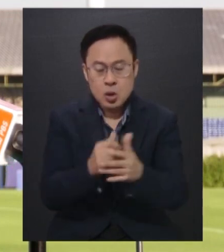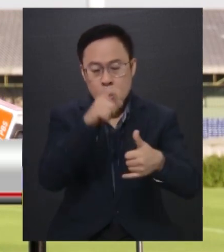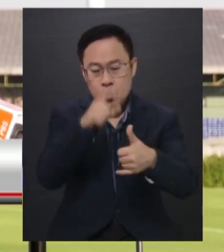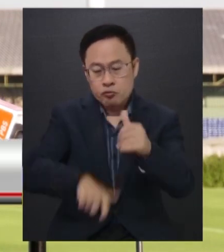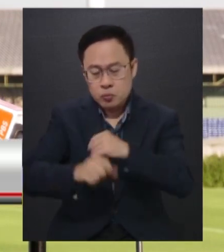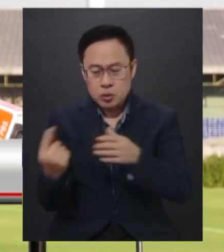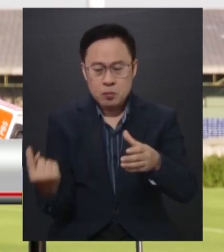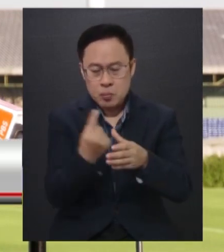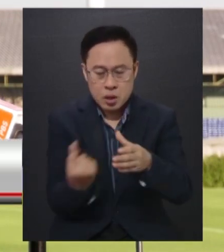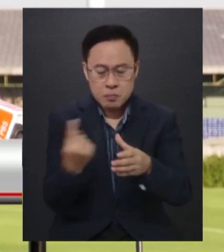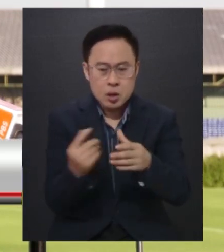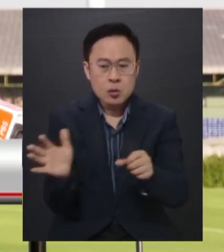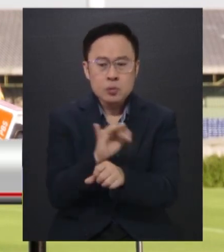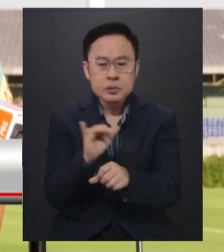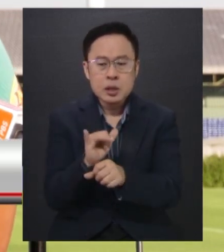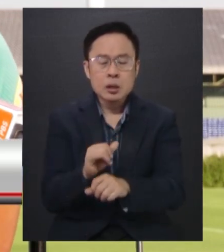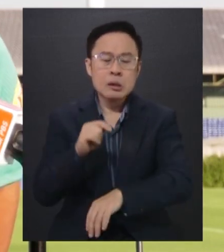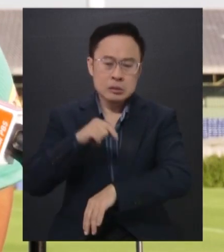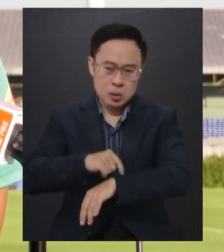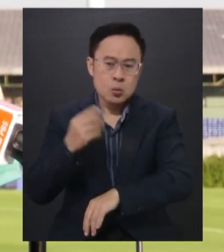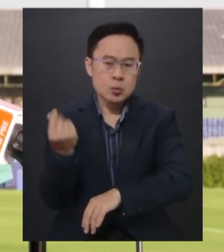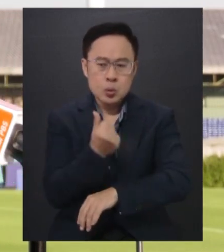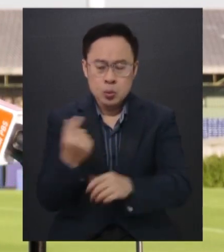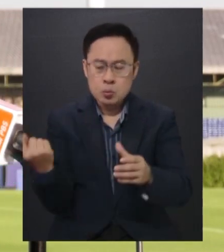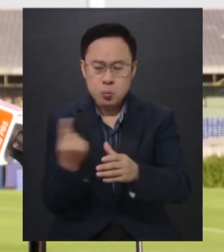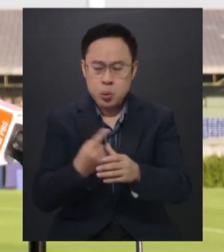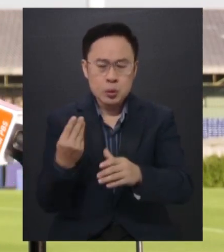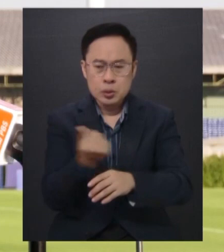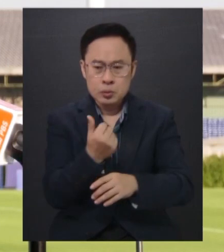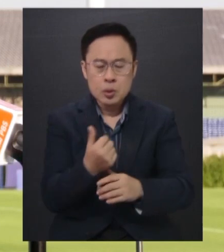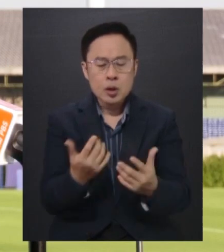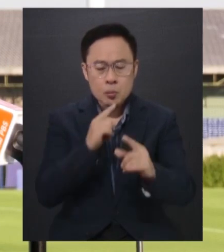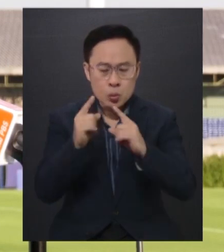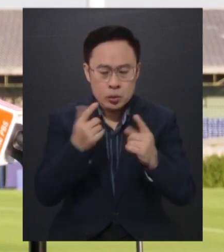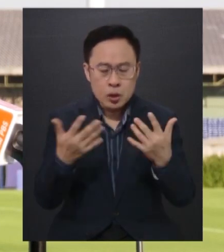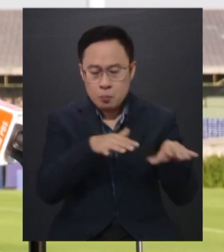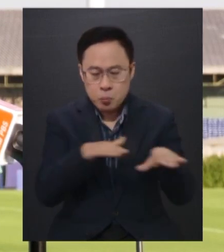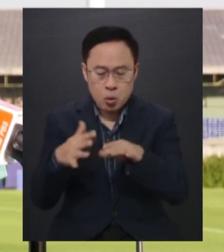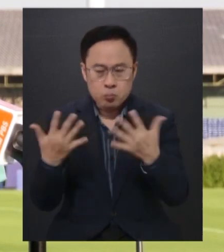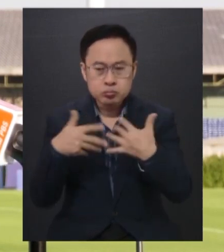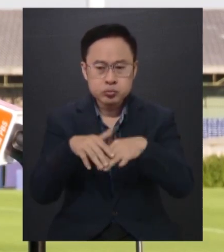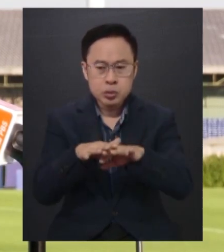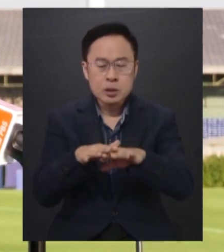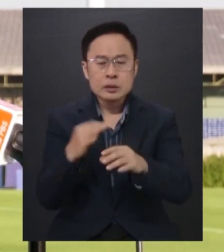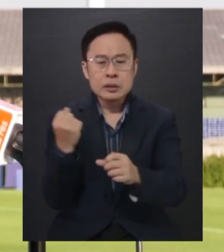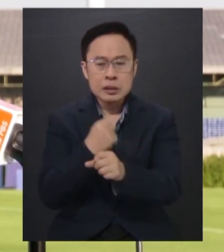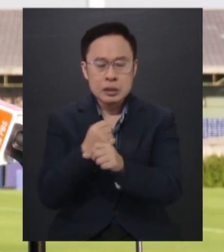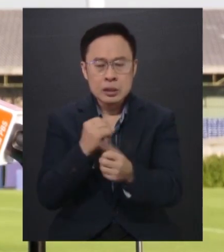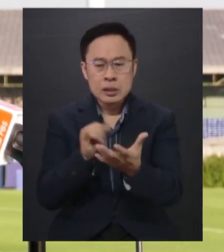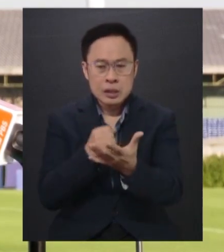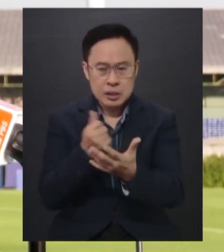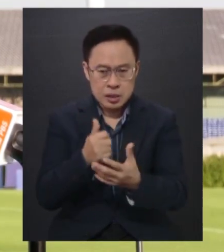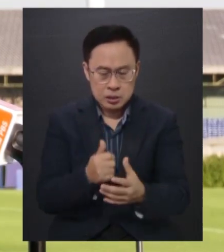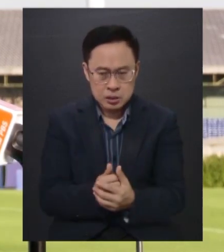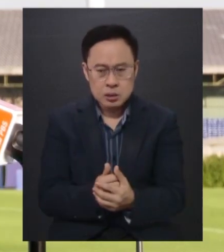เนี้ยสำคัญคือเราต้องรวมตัวกันให้เร็วแล้วก็ทำความเข้าใจแทคติกให้เร็วที่สุดเพื่อให้พร้อมที่สุดที่จะไปแข่งก็คงเป็นอย่างที่